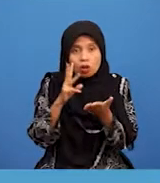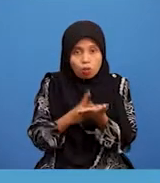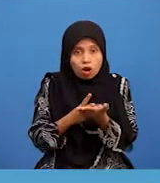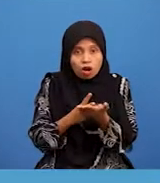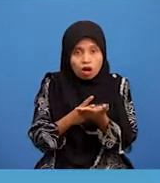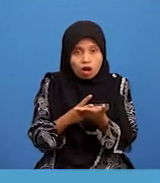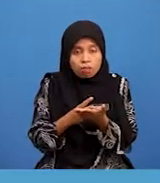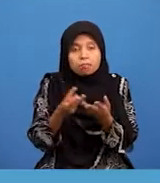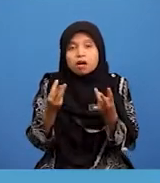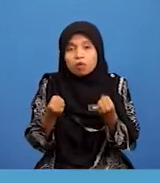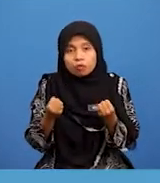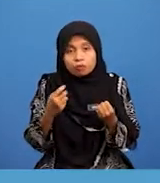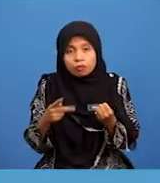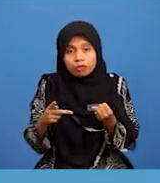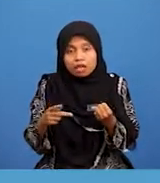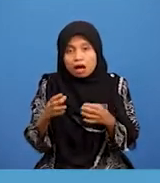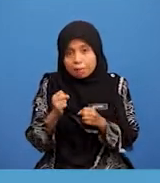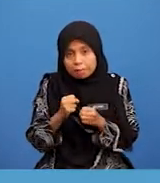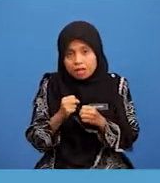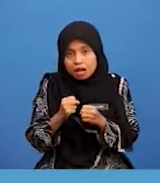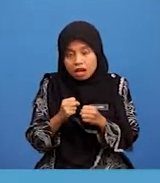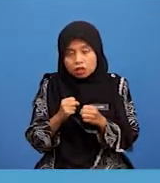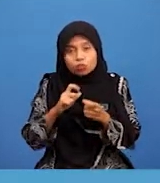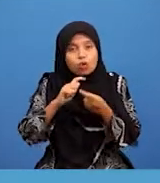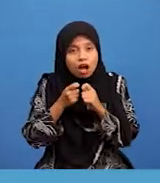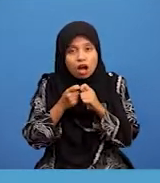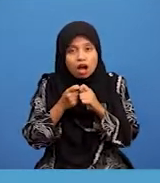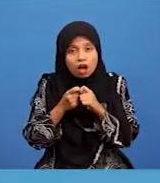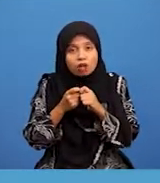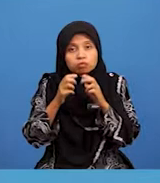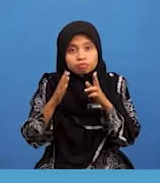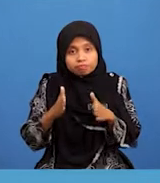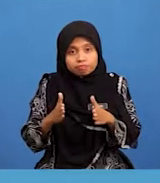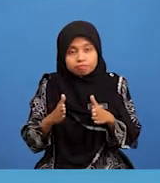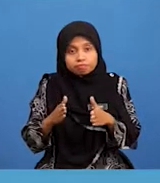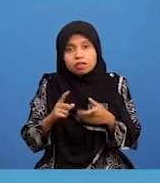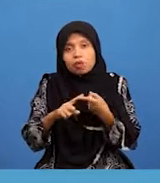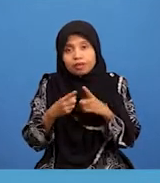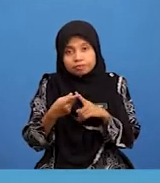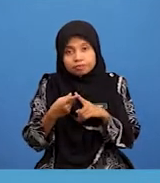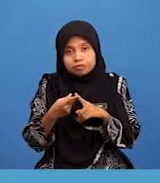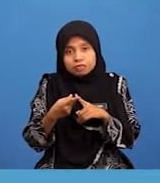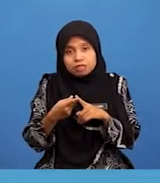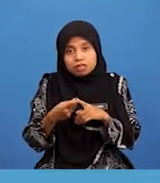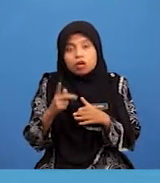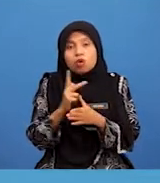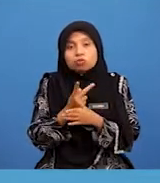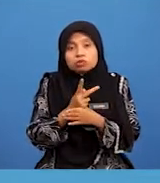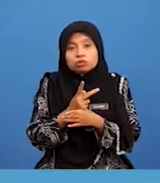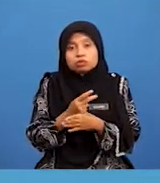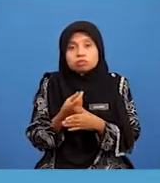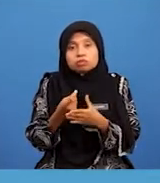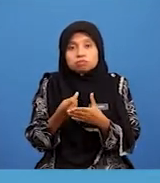perkongsian mahupun ambil alih ke atas perkongsi. Dalam situasi perkongsi ambil alih